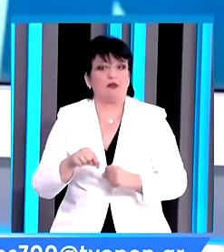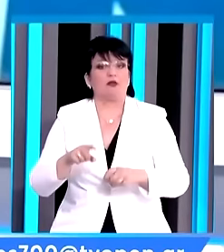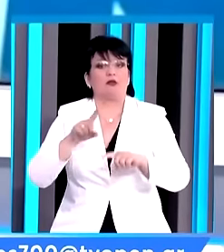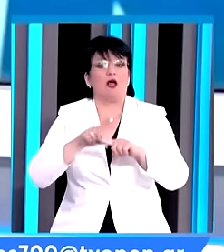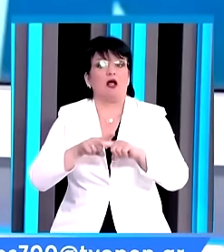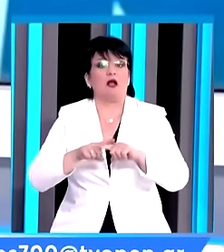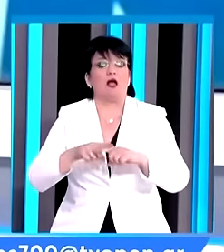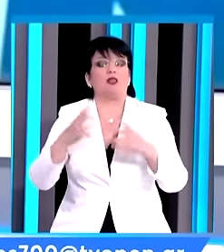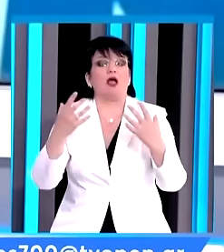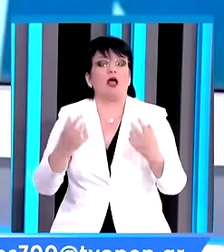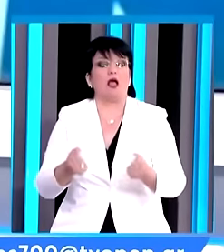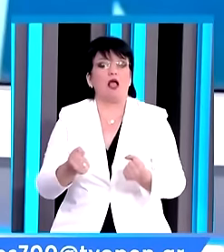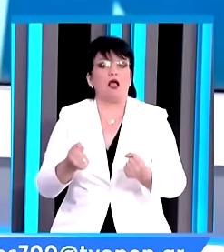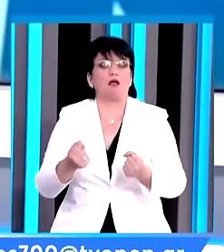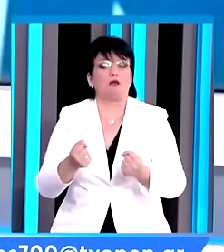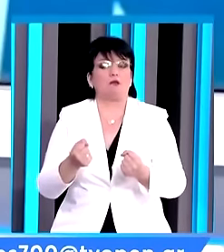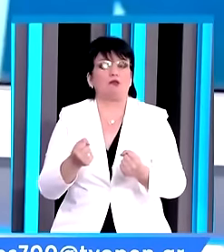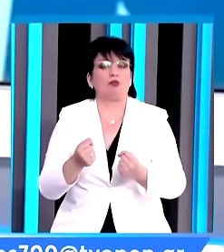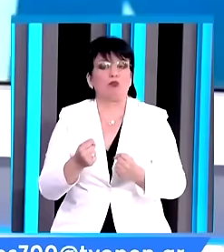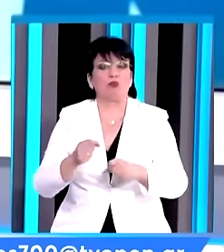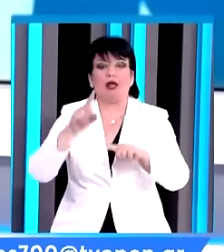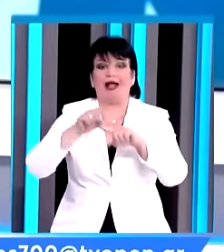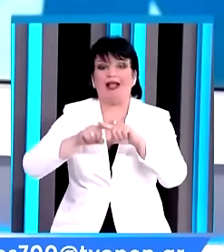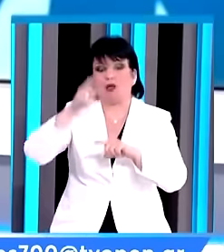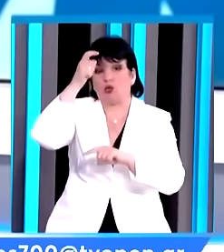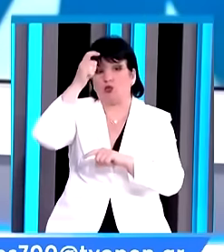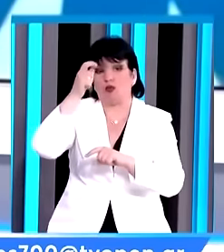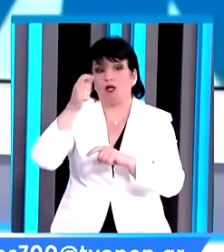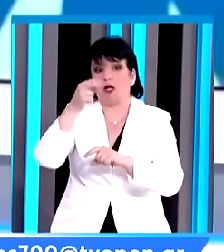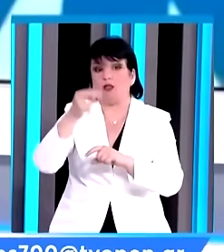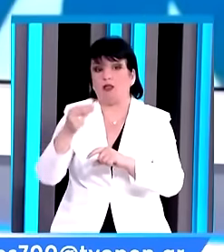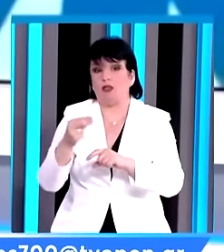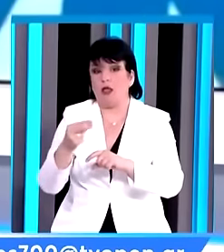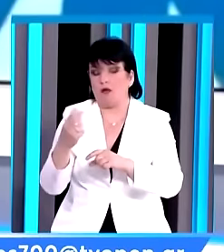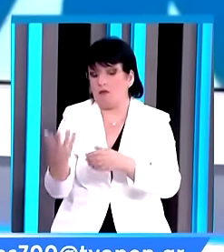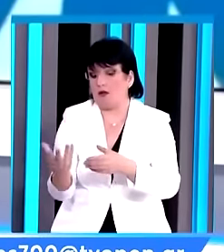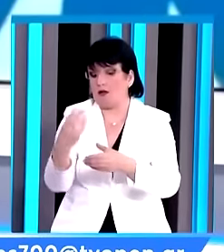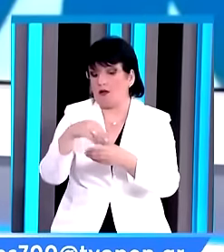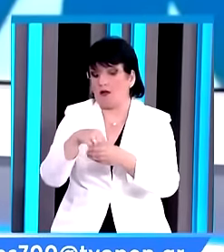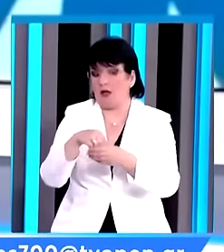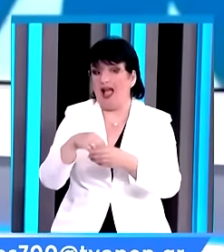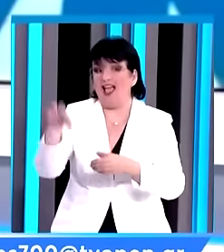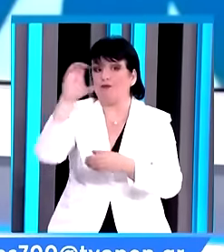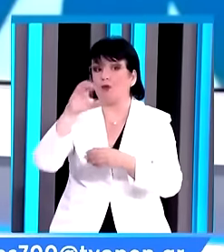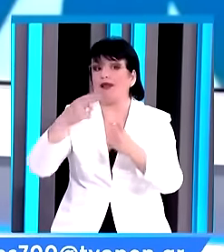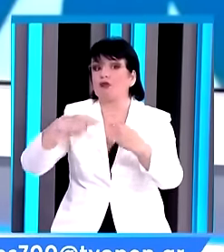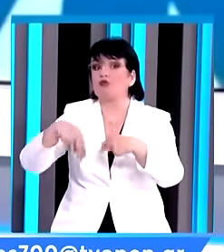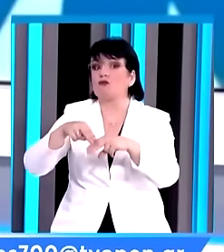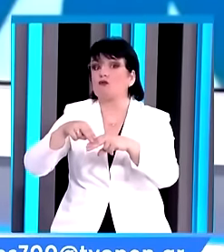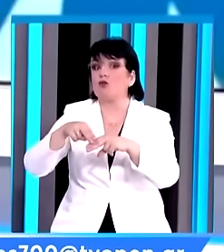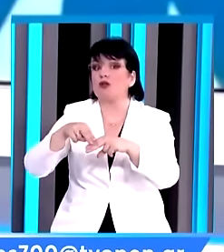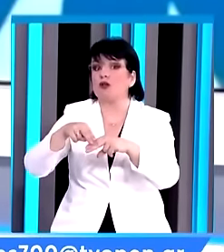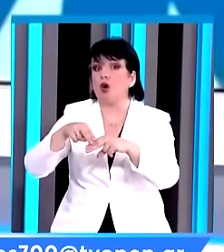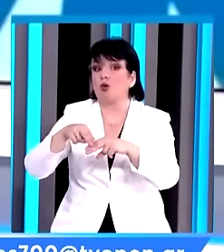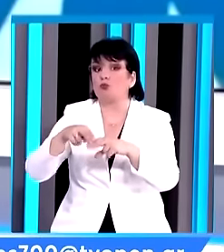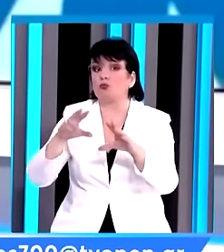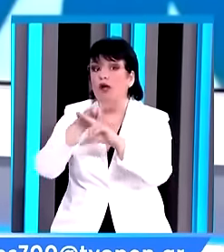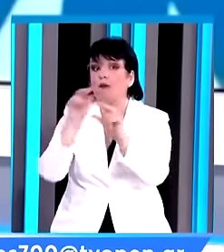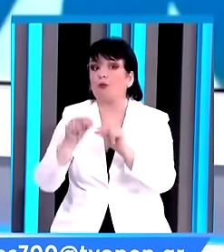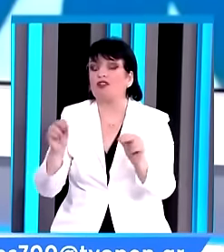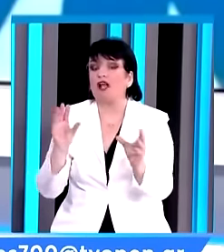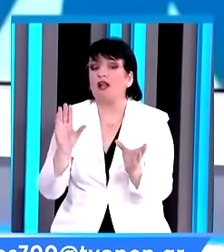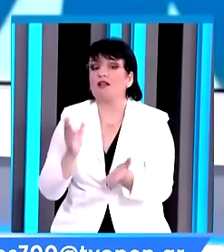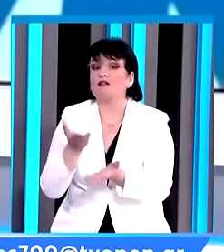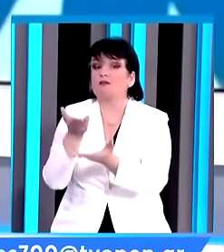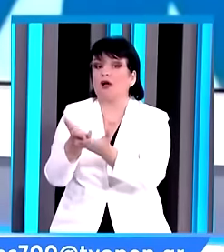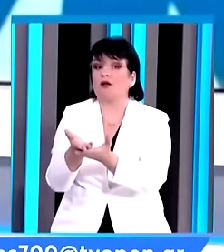έχει ουσιαστικά εντάξει τα ελληνοτουρκικά ζητήματα σε συμπεράσματα του Ευρωπαϊκού Συμβουλίου, θέτοντας ουσιαστικά και την Τουρκία